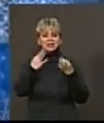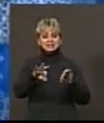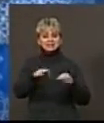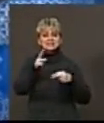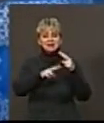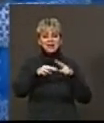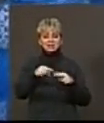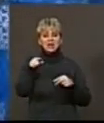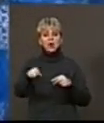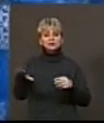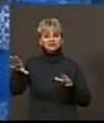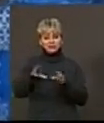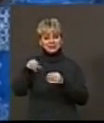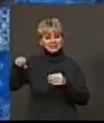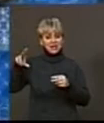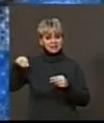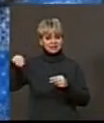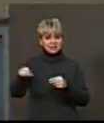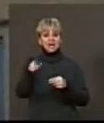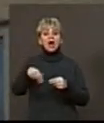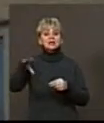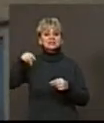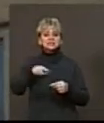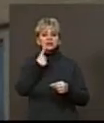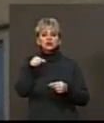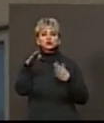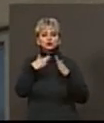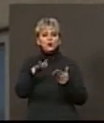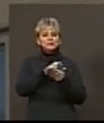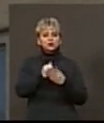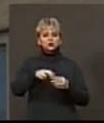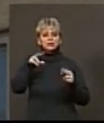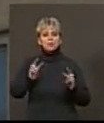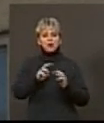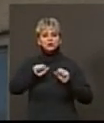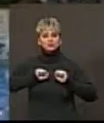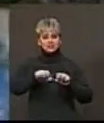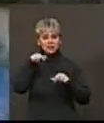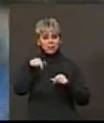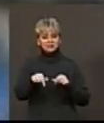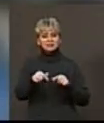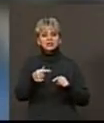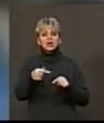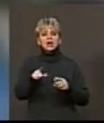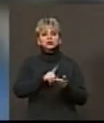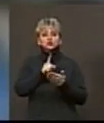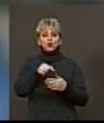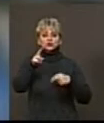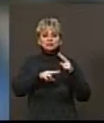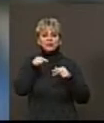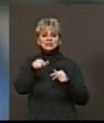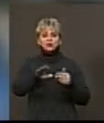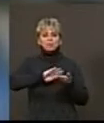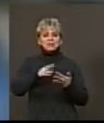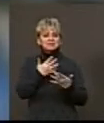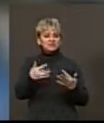на строительство от совладельцев. А истец настаивает, дом нарушает пожарные нормы безопасности. Дом построен без